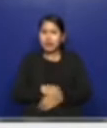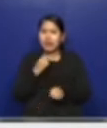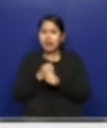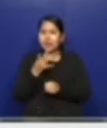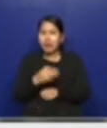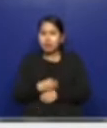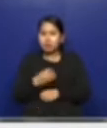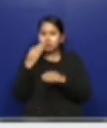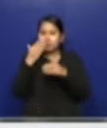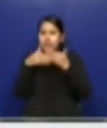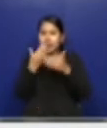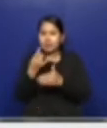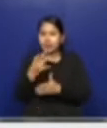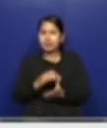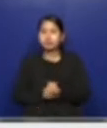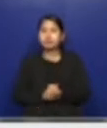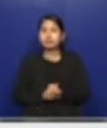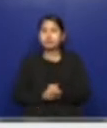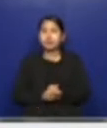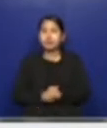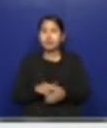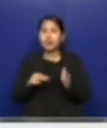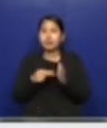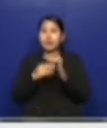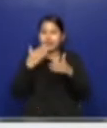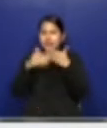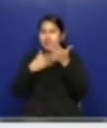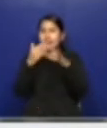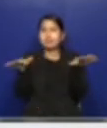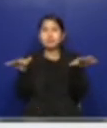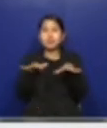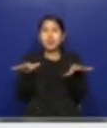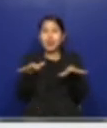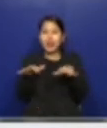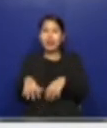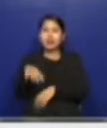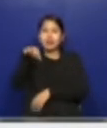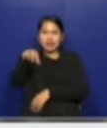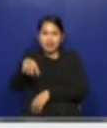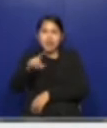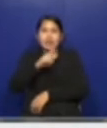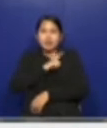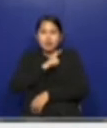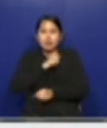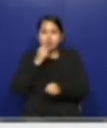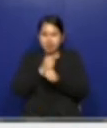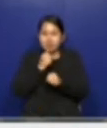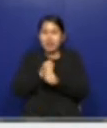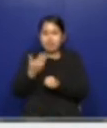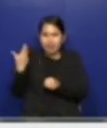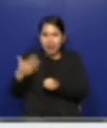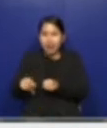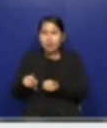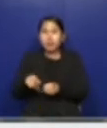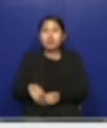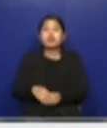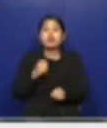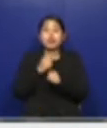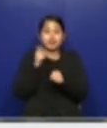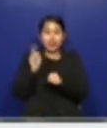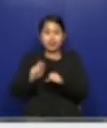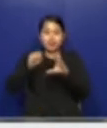ผมดูนี่มันเป็นกิจกรรมปกติของหน่วยงานเหล่านี้ให้ผลิตภาพยนต